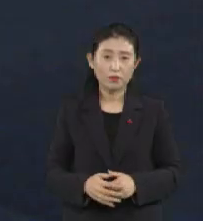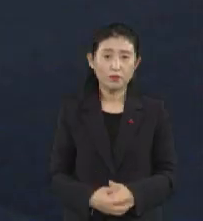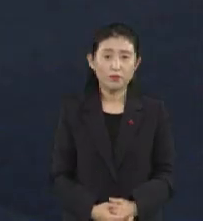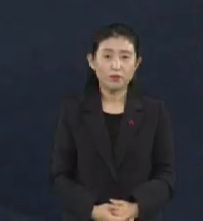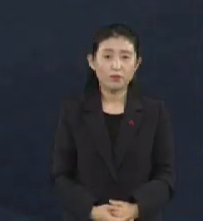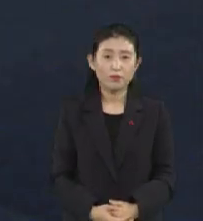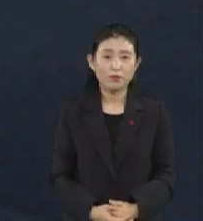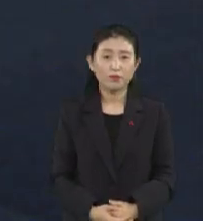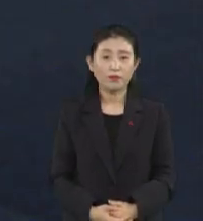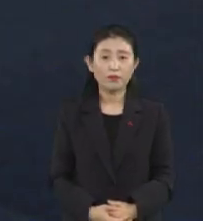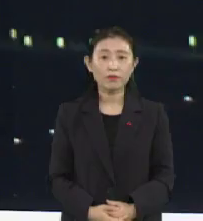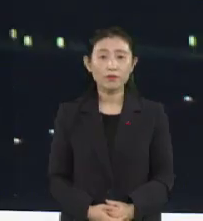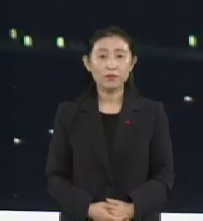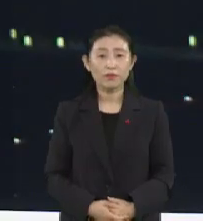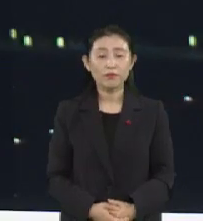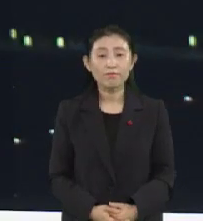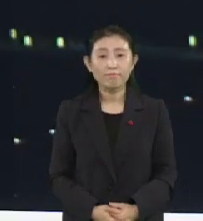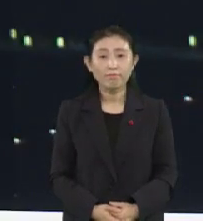있습니다.